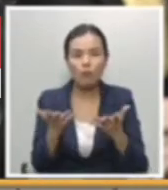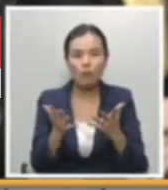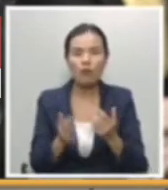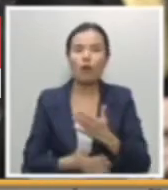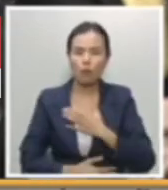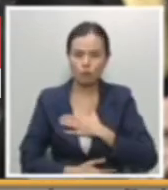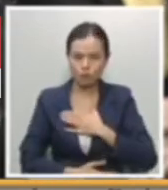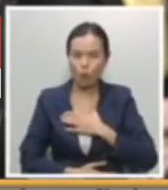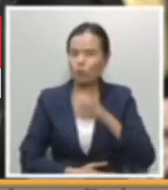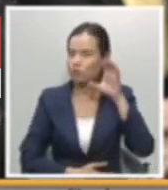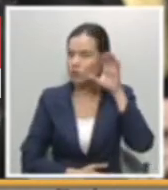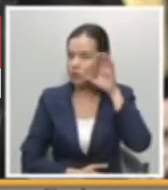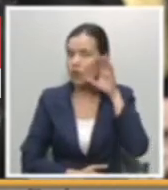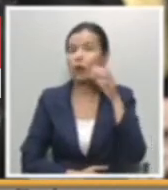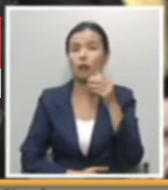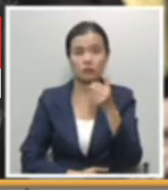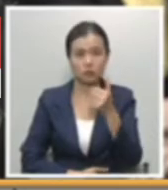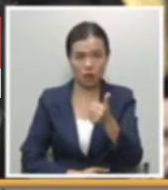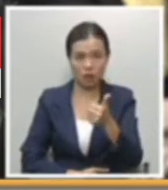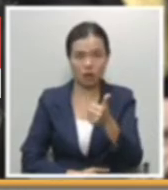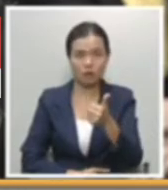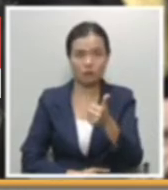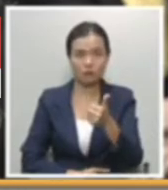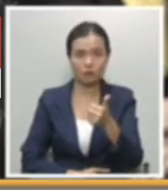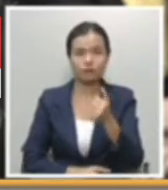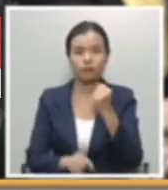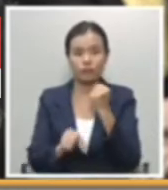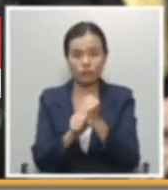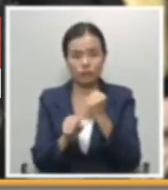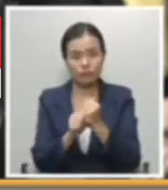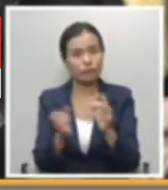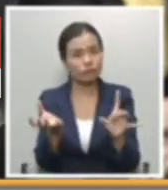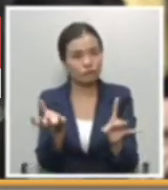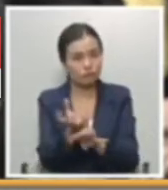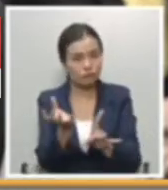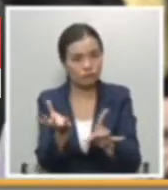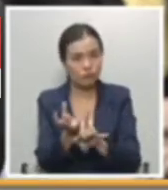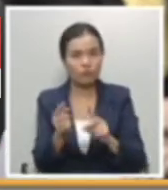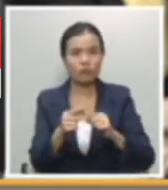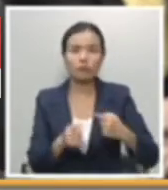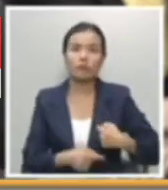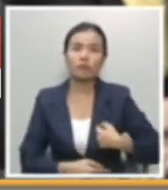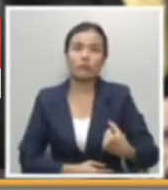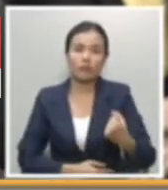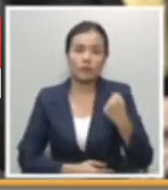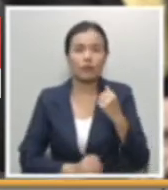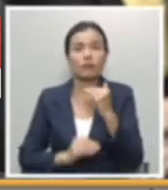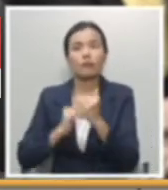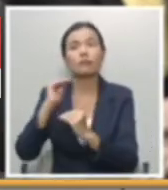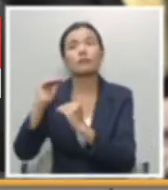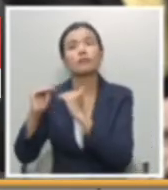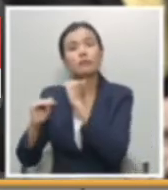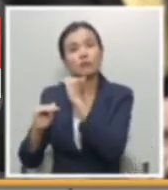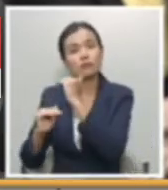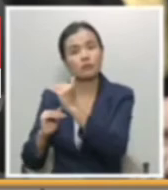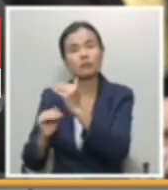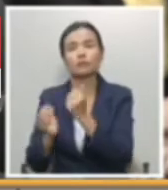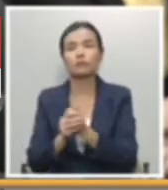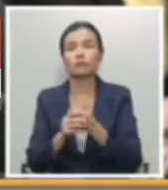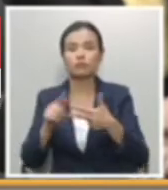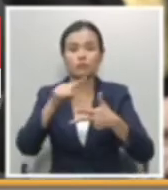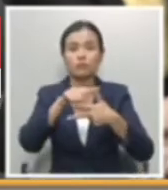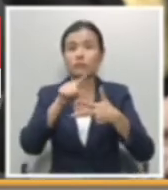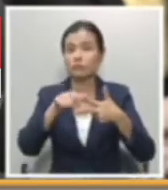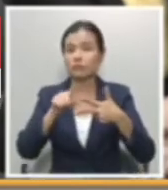ก็เชื่อว่าย่อมจะสร้างประสิทธิผลและการสร้างความมั่นใจแก่การขับเคลื่อนของเฟืองอีก3